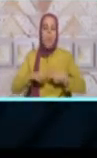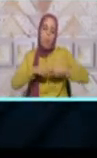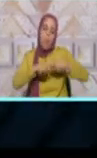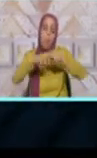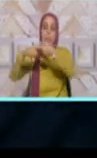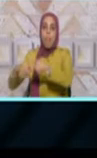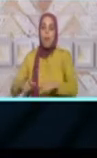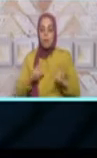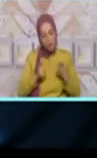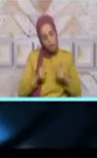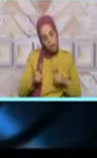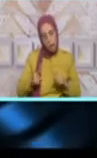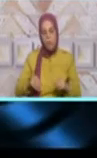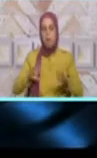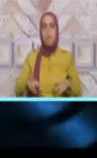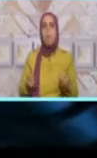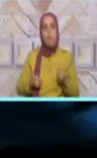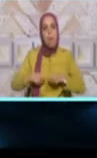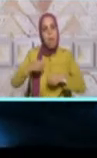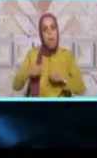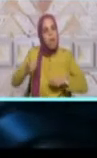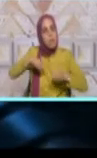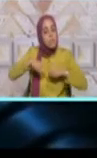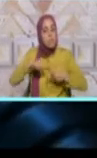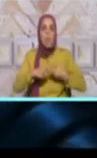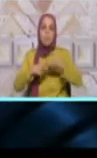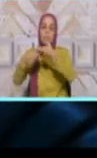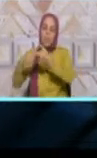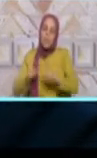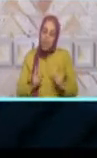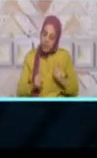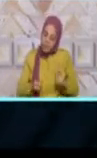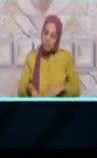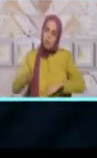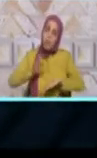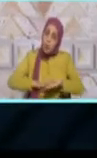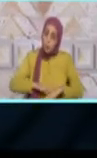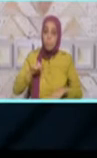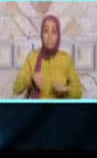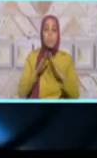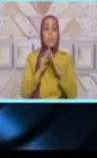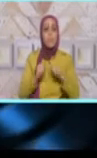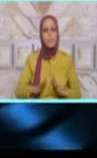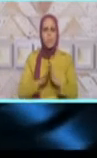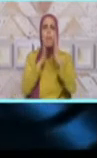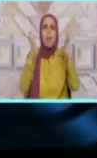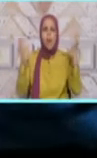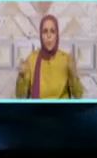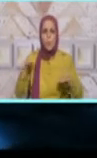في أو الاستثمارات الأجنبية المباشرة إلى مصر، على اعتبار أن مصر بها أكبر